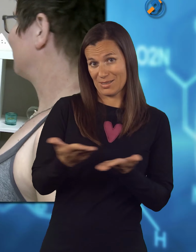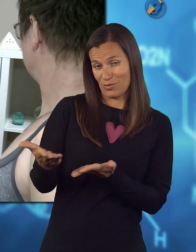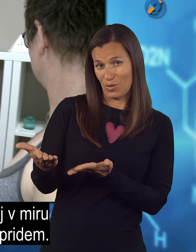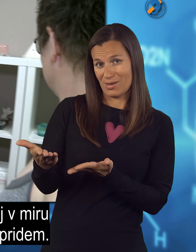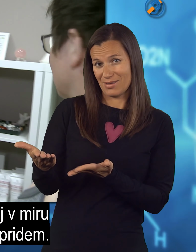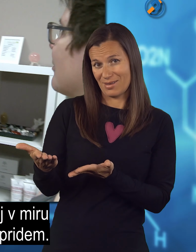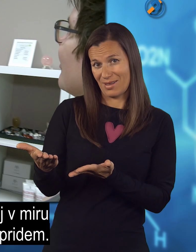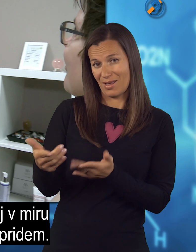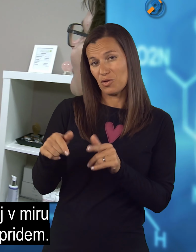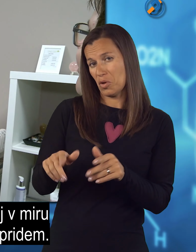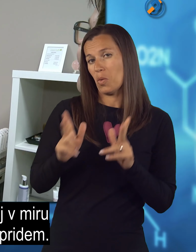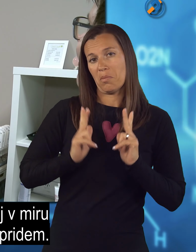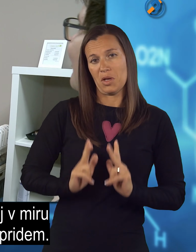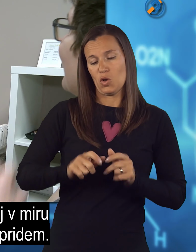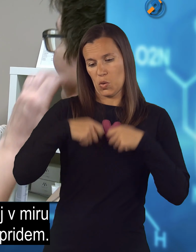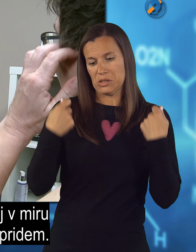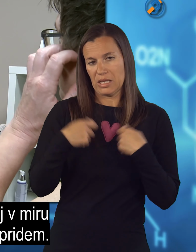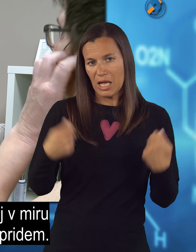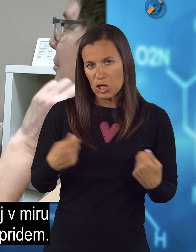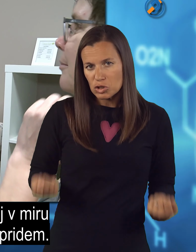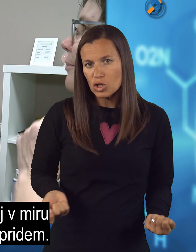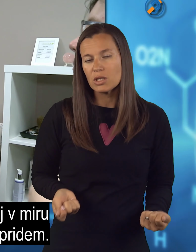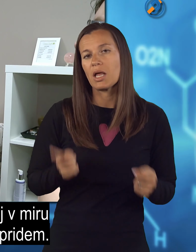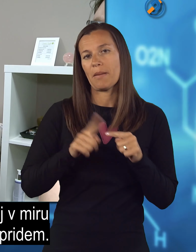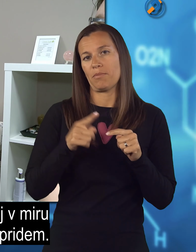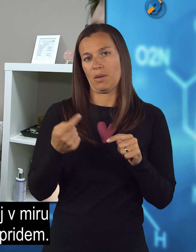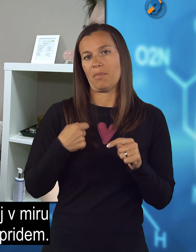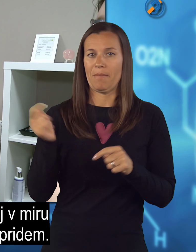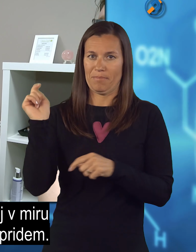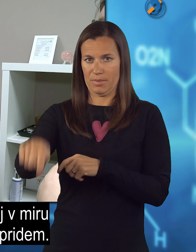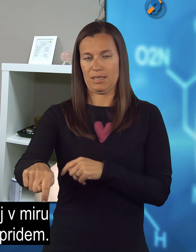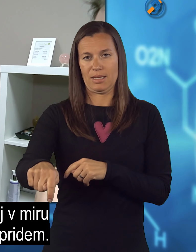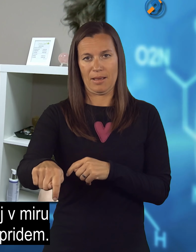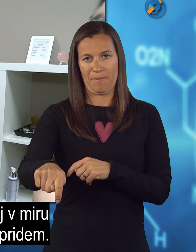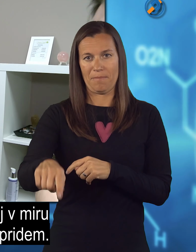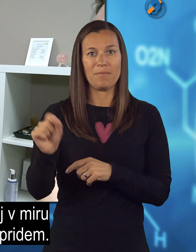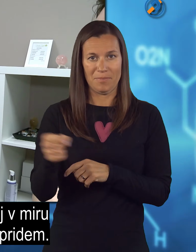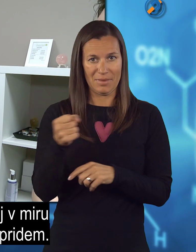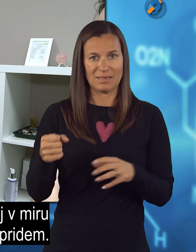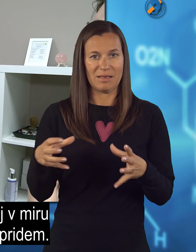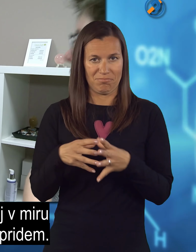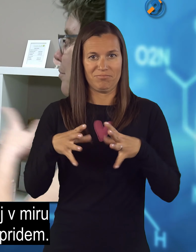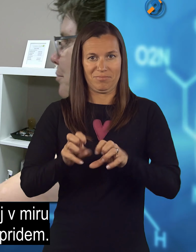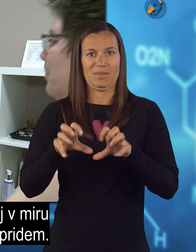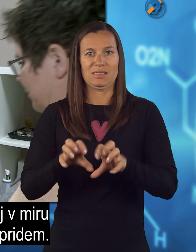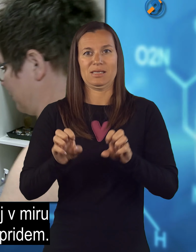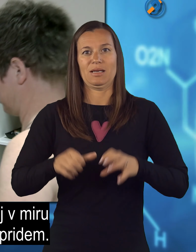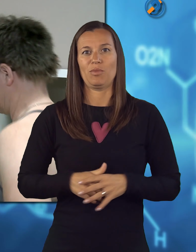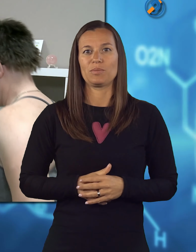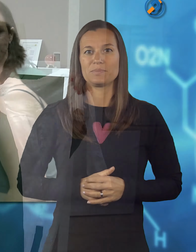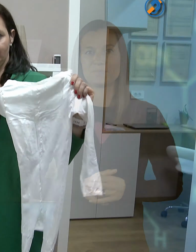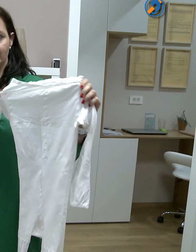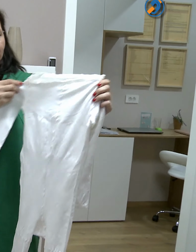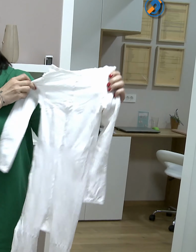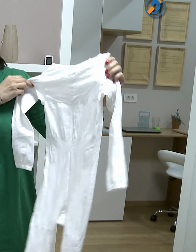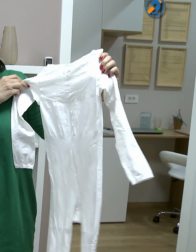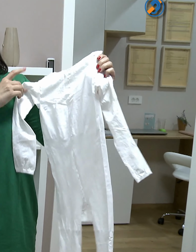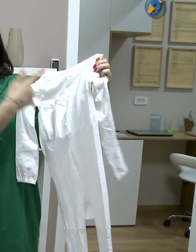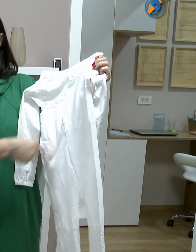Kar izvolite, pa se tukaj v miru slečete, potem pa jaz pridem, preoblečete, potem pa jaz pridem, da se zmasirate.